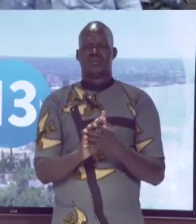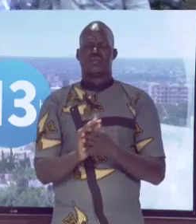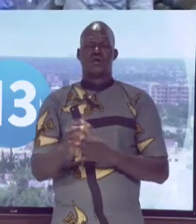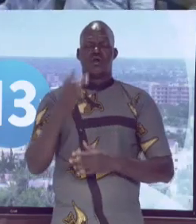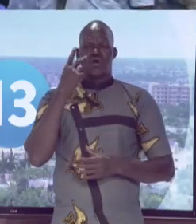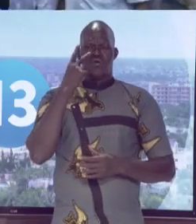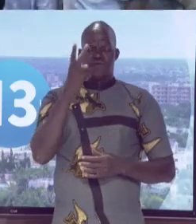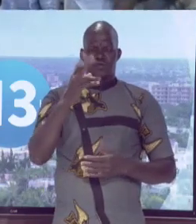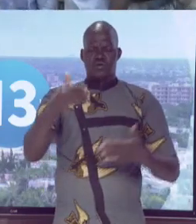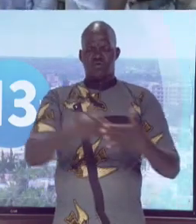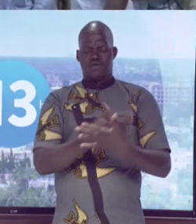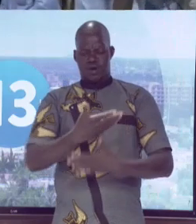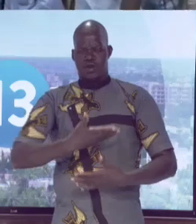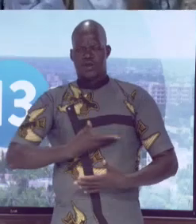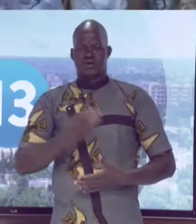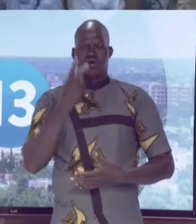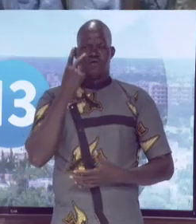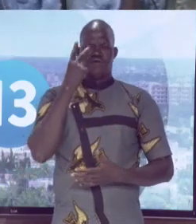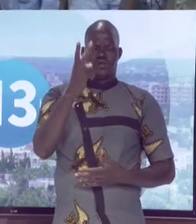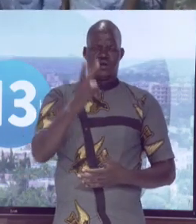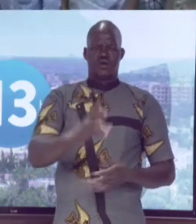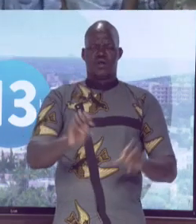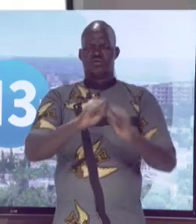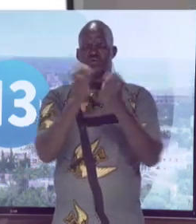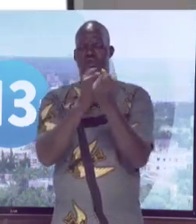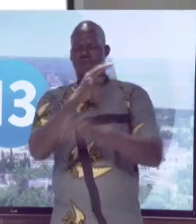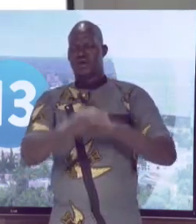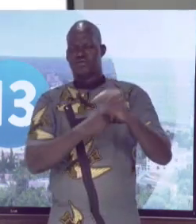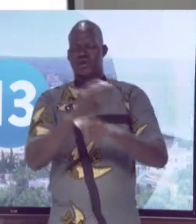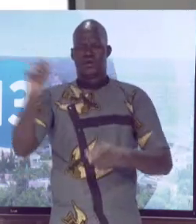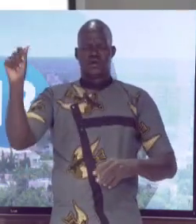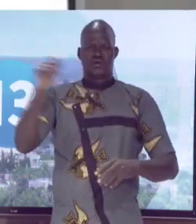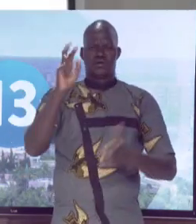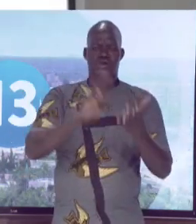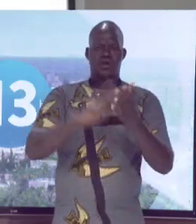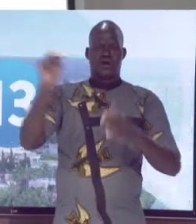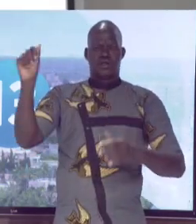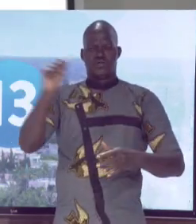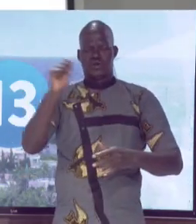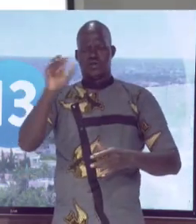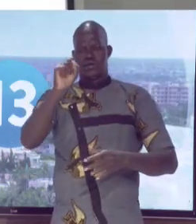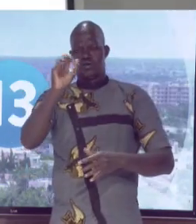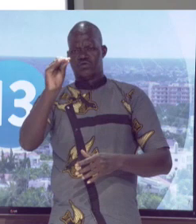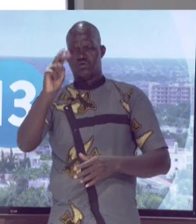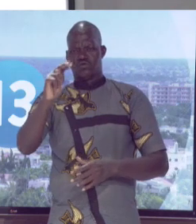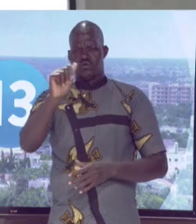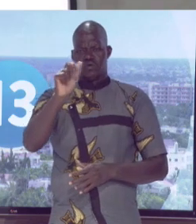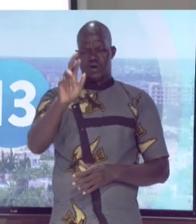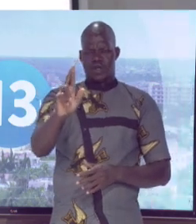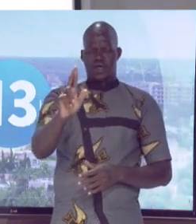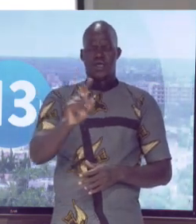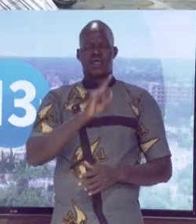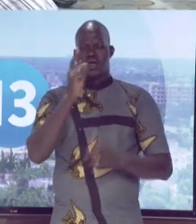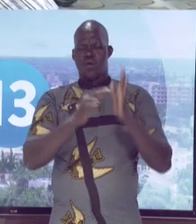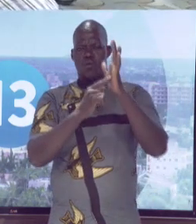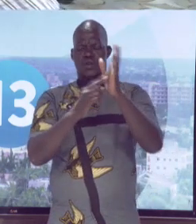Voici la nouvelle identité visuelle de la Société nationale d'assurance et de réassurance, SONAR. Elle est dévoilée